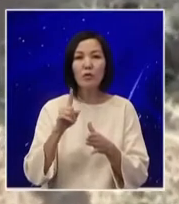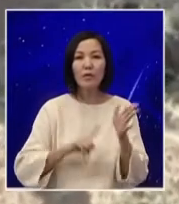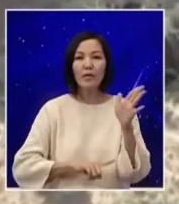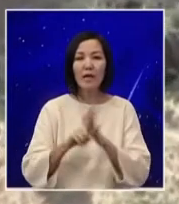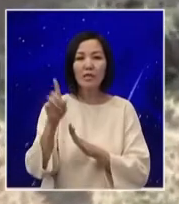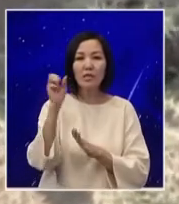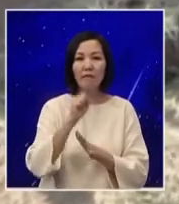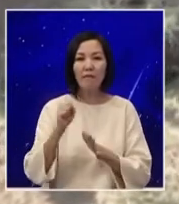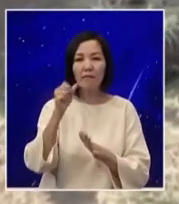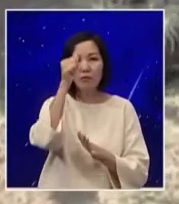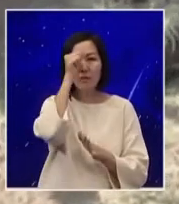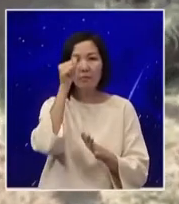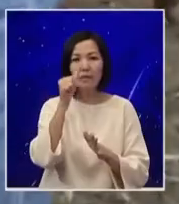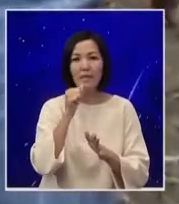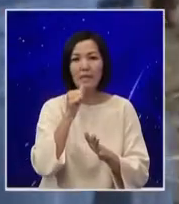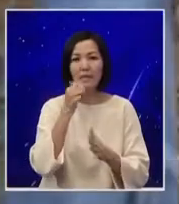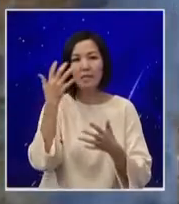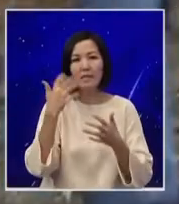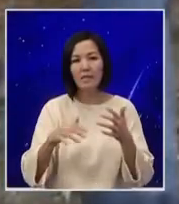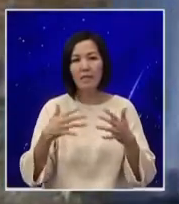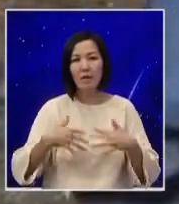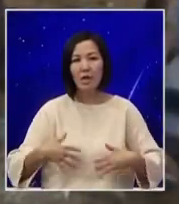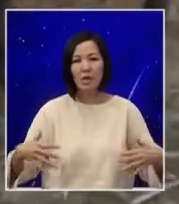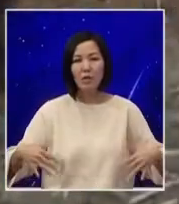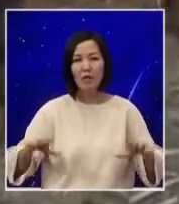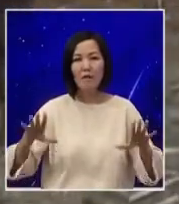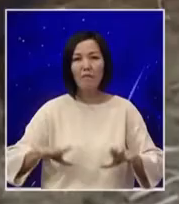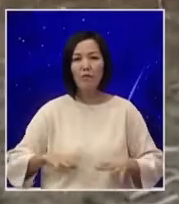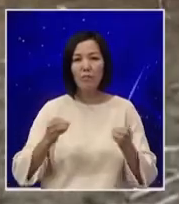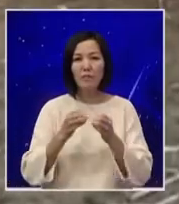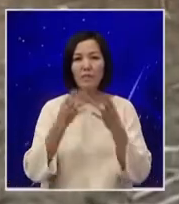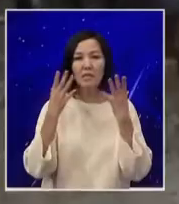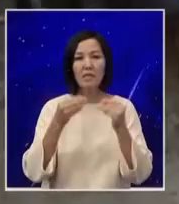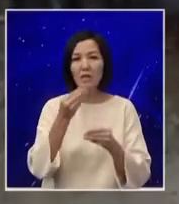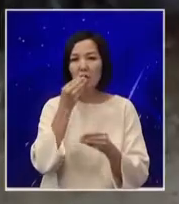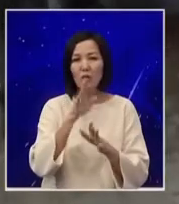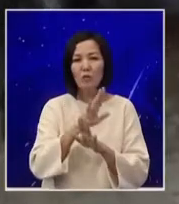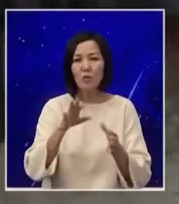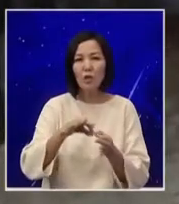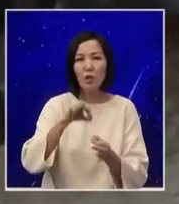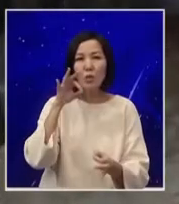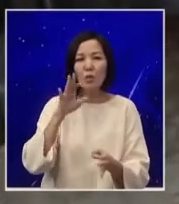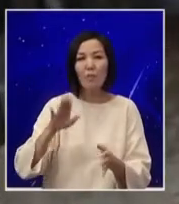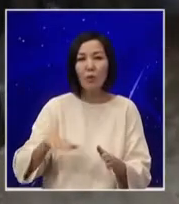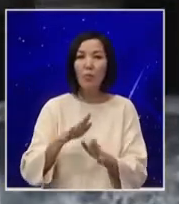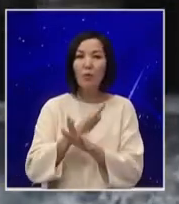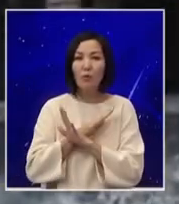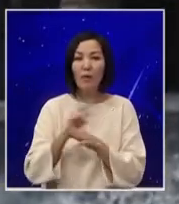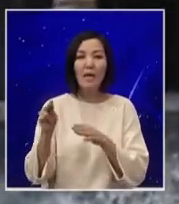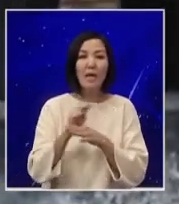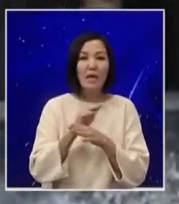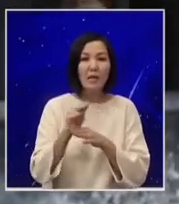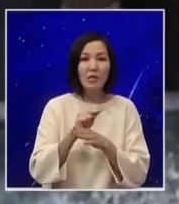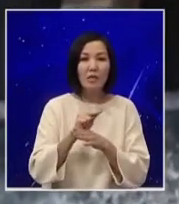еще в августе цехов среднем животное около 10 дней ней с худеет а затем погибает лечение